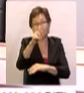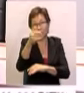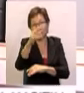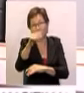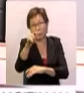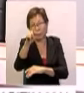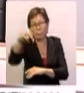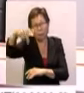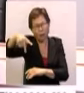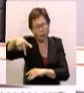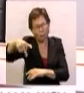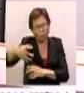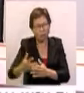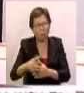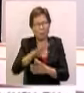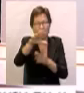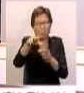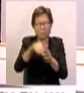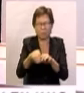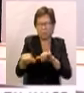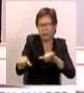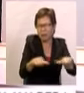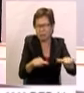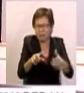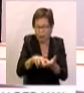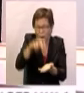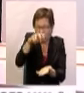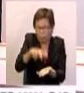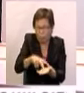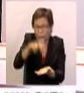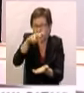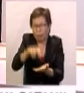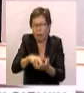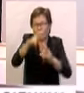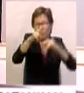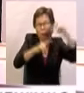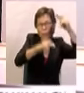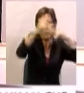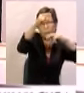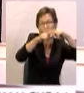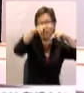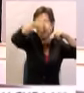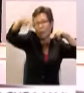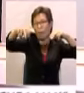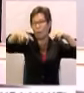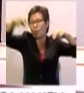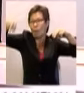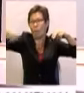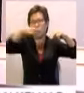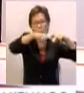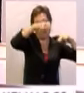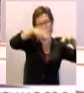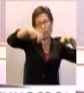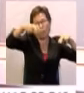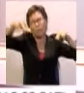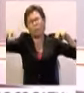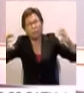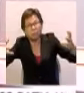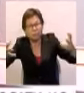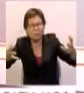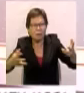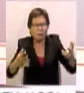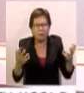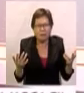rasa sukan tu melibatkan aksi yang lompat-lompat antara bangunan ke bangunan. Macam tepatlah.